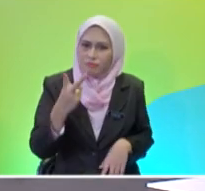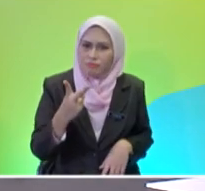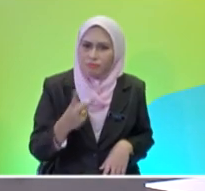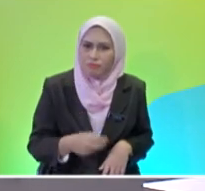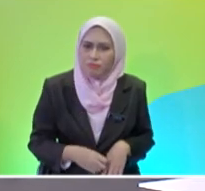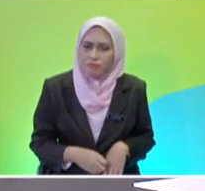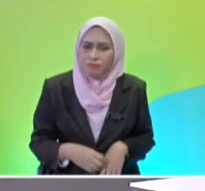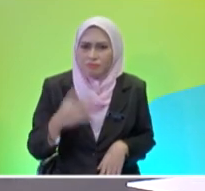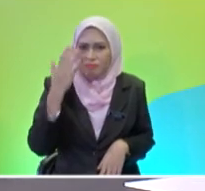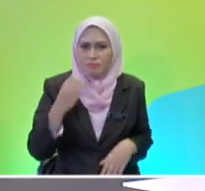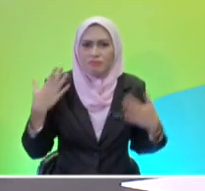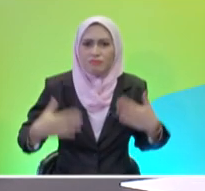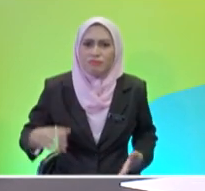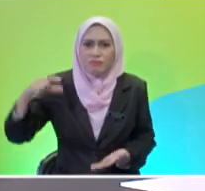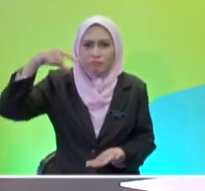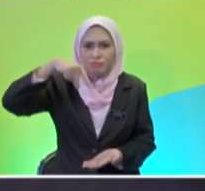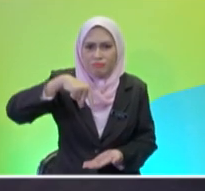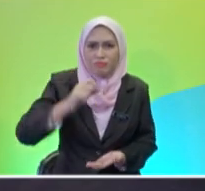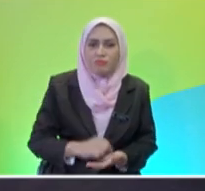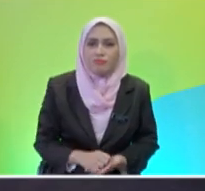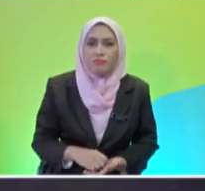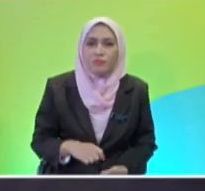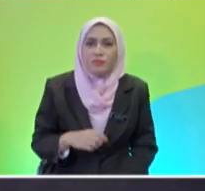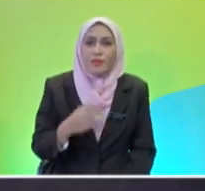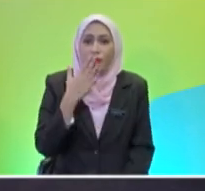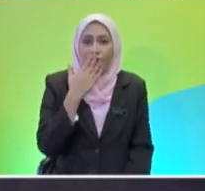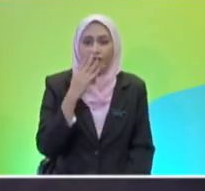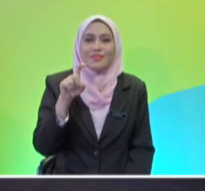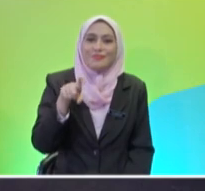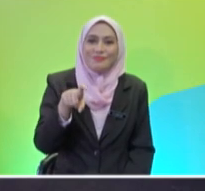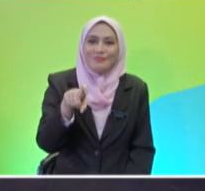kenapa melengkung macam tu cikgu? Kan ulat beluncak.